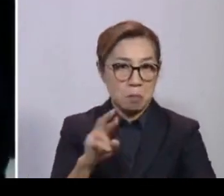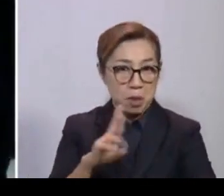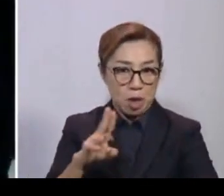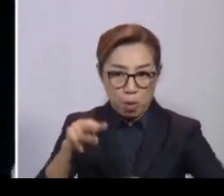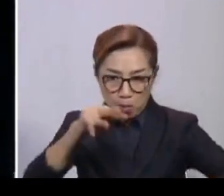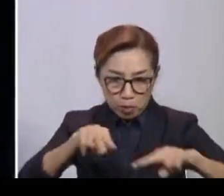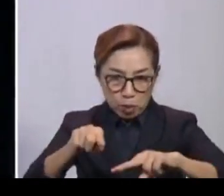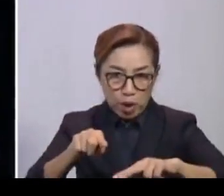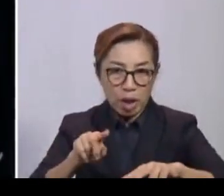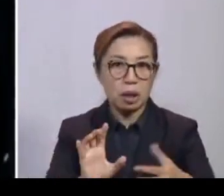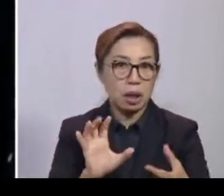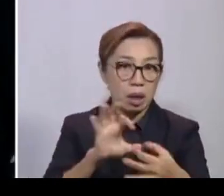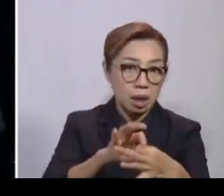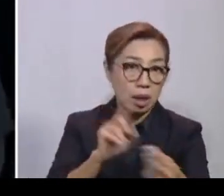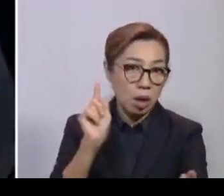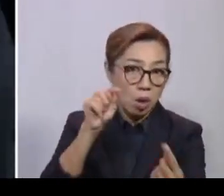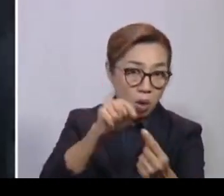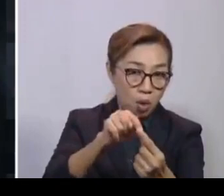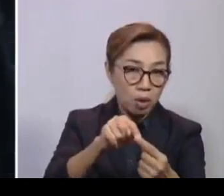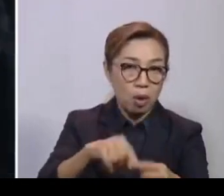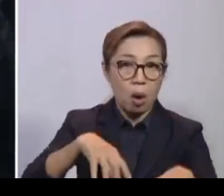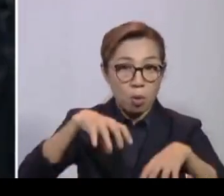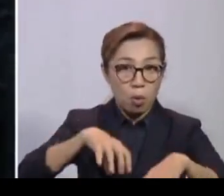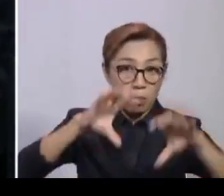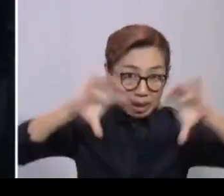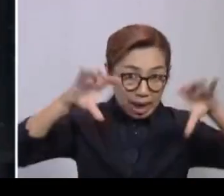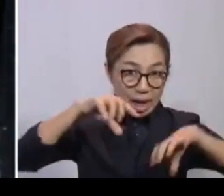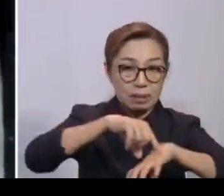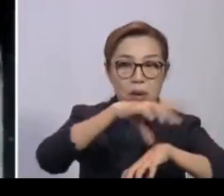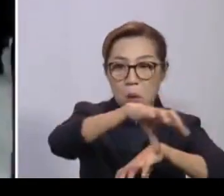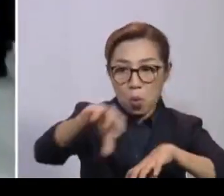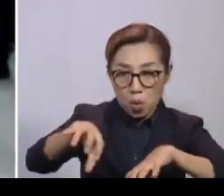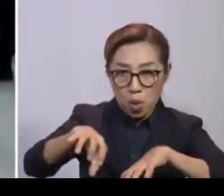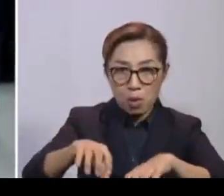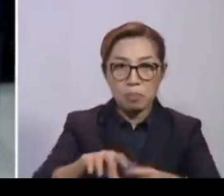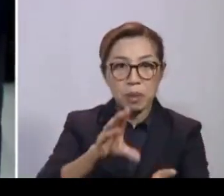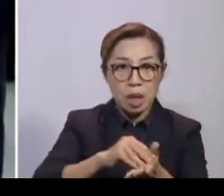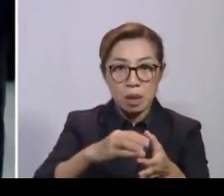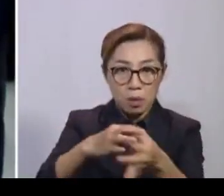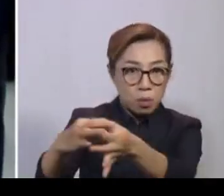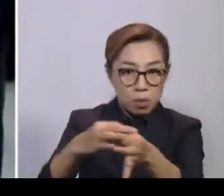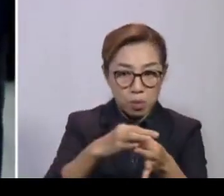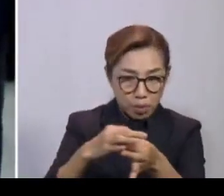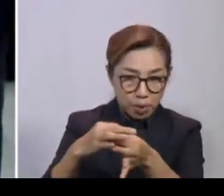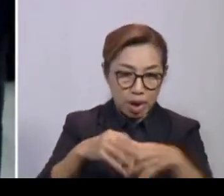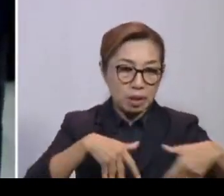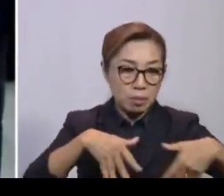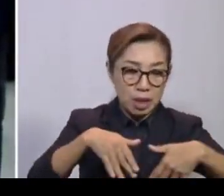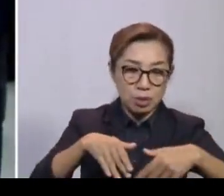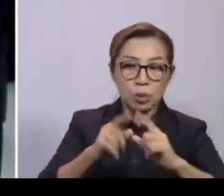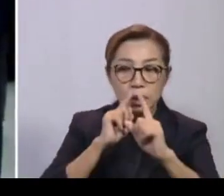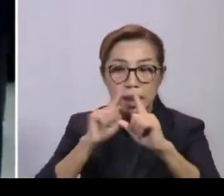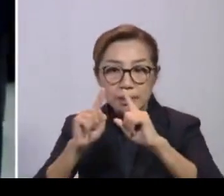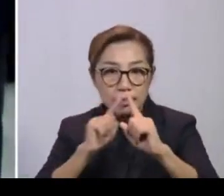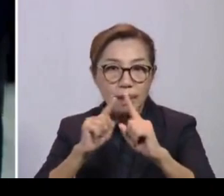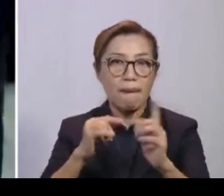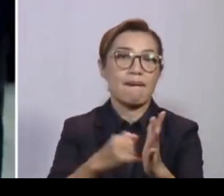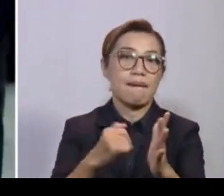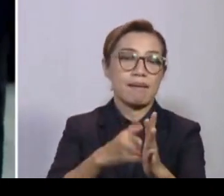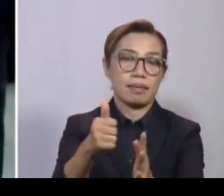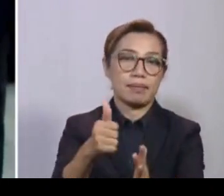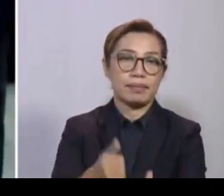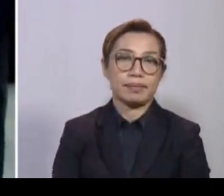การเชื่อมโยงการเข้าถึงข้อมูลระหว่างหน่วยงานภาครัฐเพื่อเพิ่มความสะดวกรวดเร็วให้กับประชาชนในการติดต่อหน่วยงานต่างๆด้วย